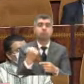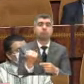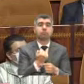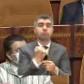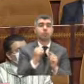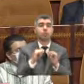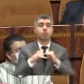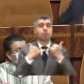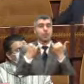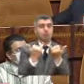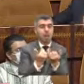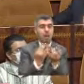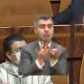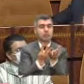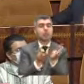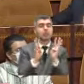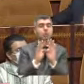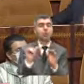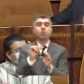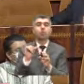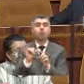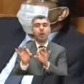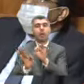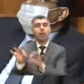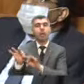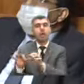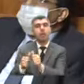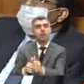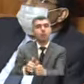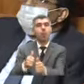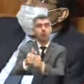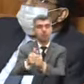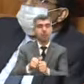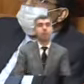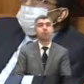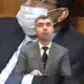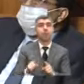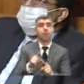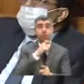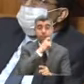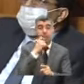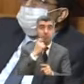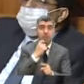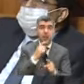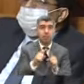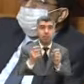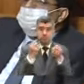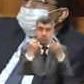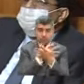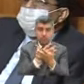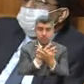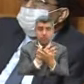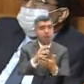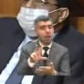لجنه اليقظه باش تقرروا شنو غاديروا في الاجراءات المواكبه. راه هذا رمضان ماشي حاجه فاجات الحكومه، رمضان كان